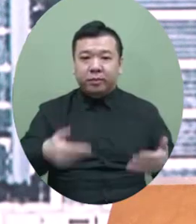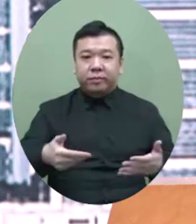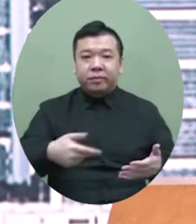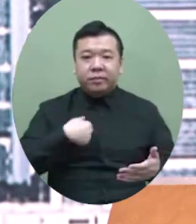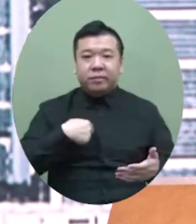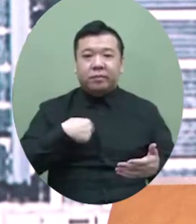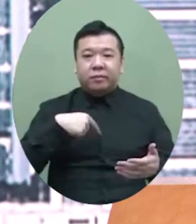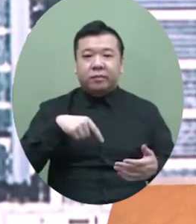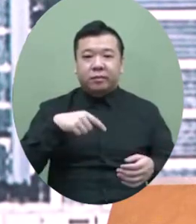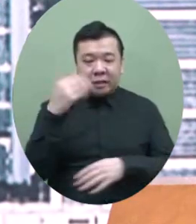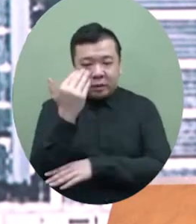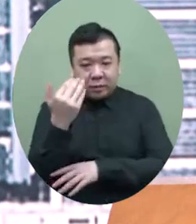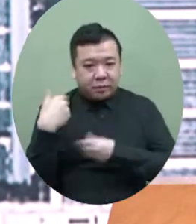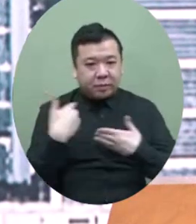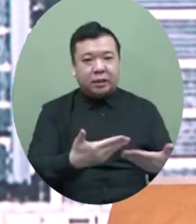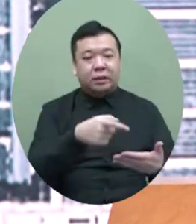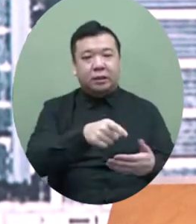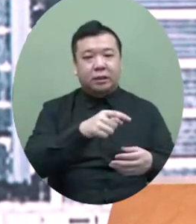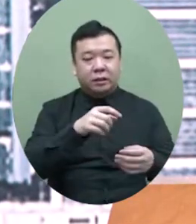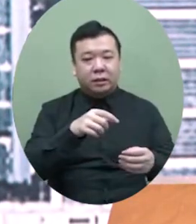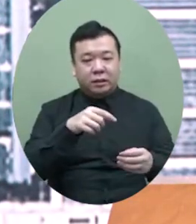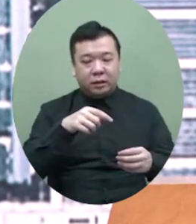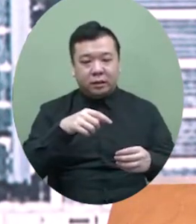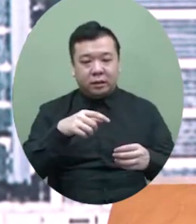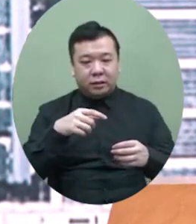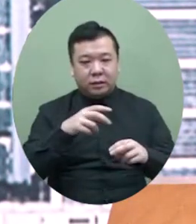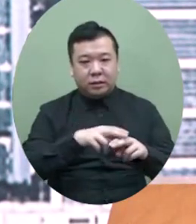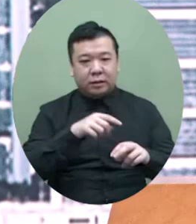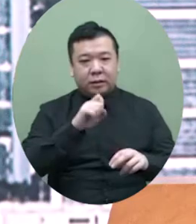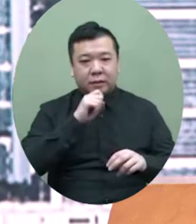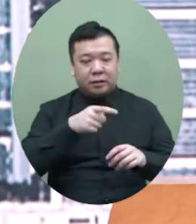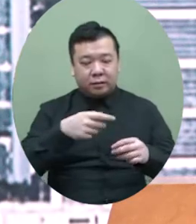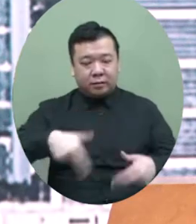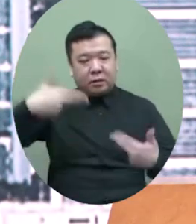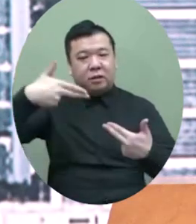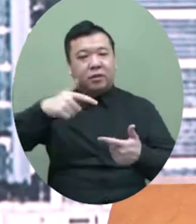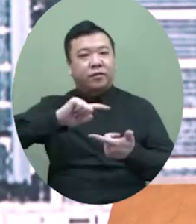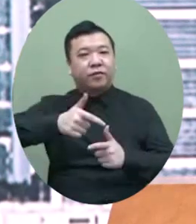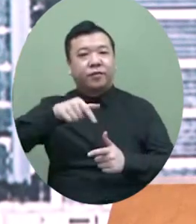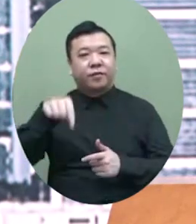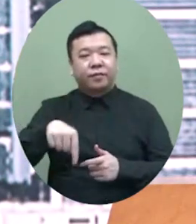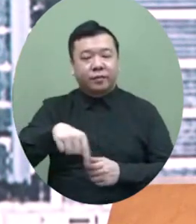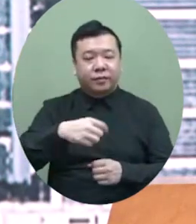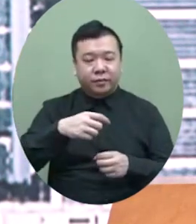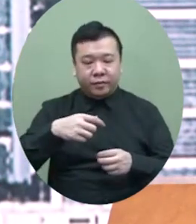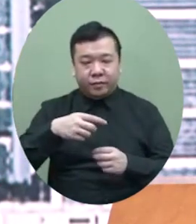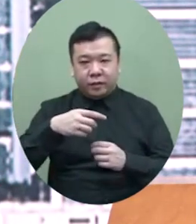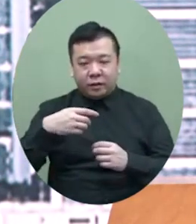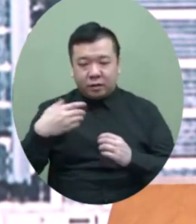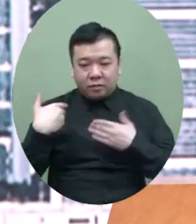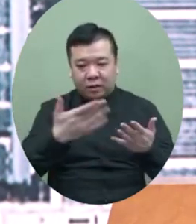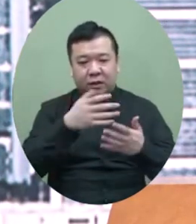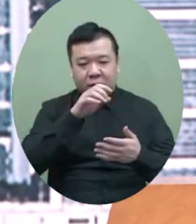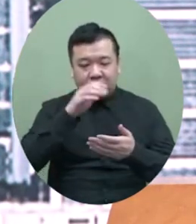述職係2020年度嘅述職咧，就係以視頻嚟到去進行，咁亦都係中